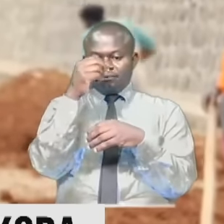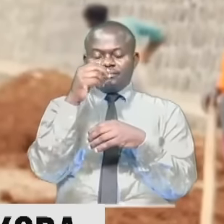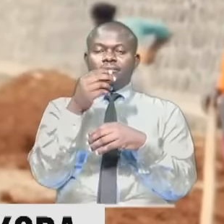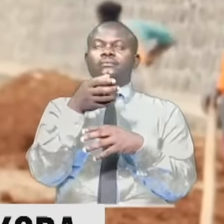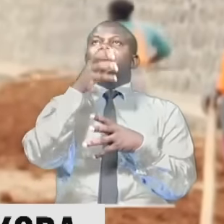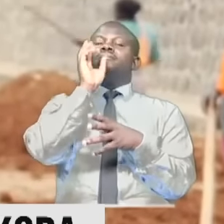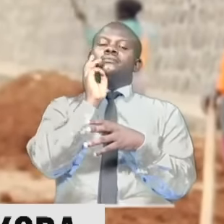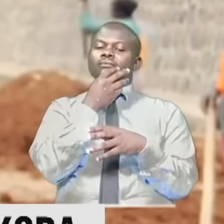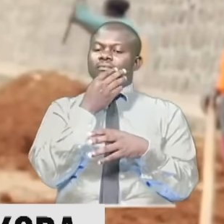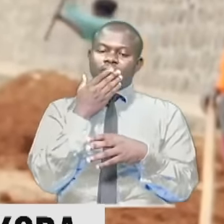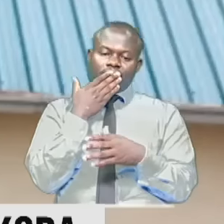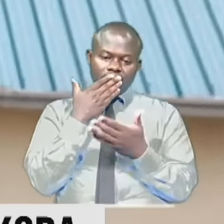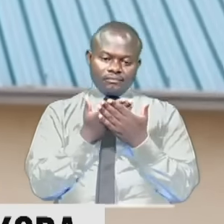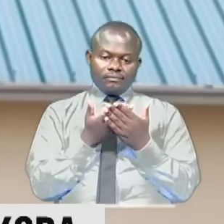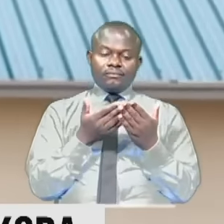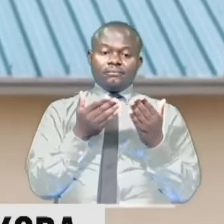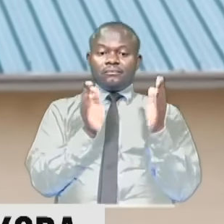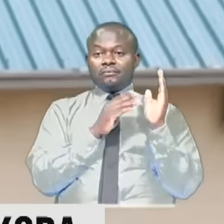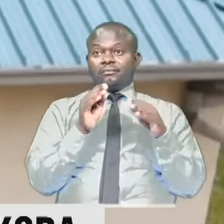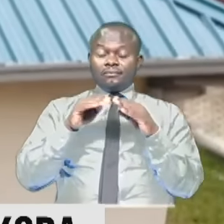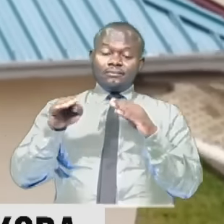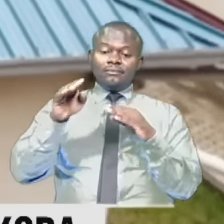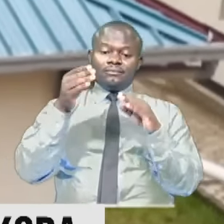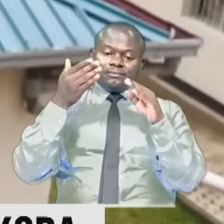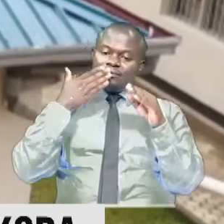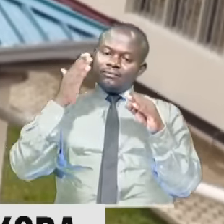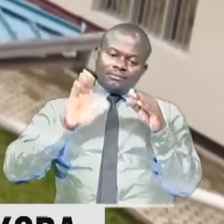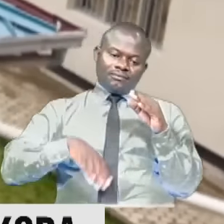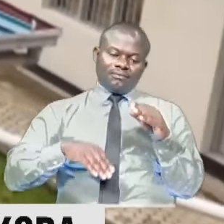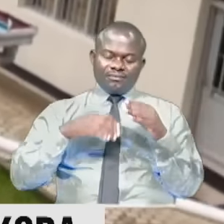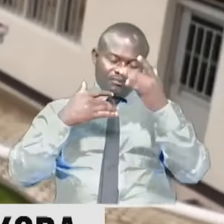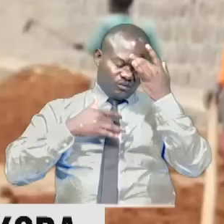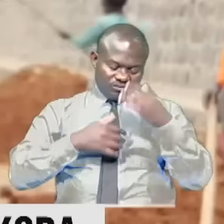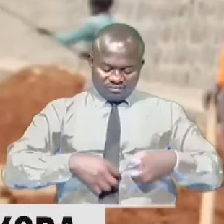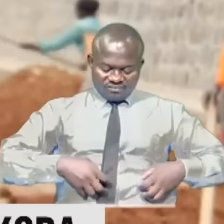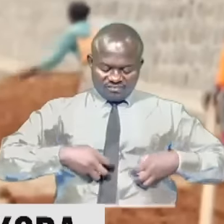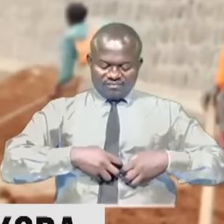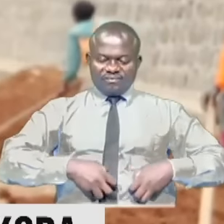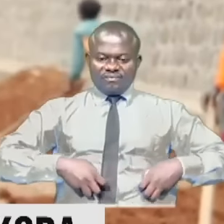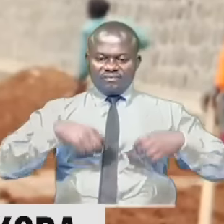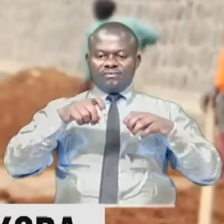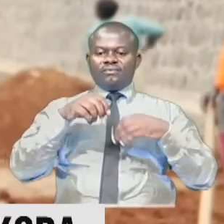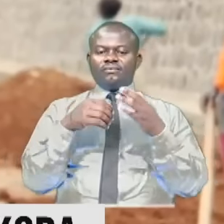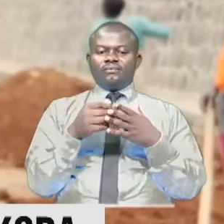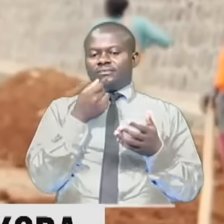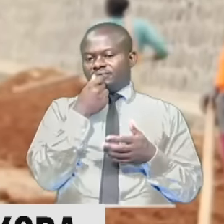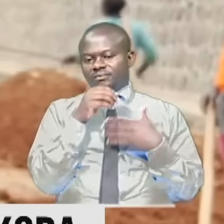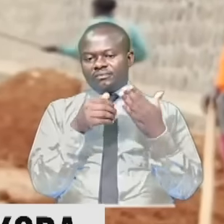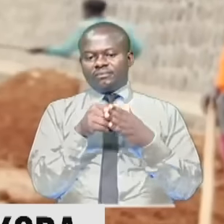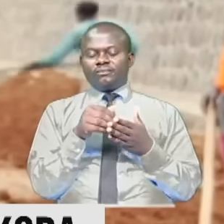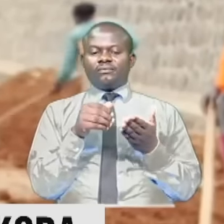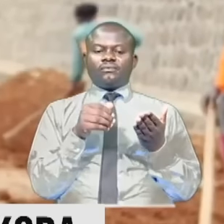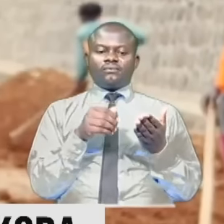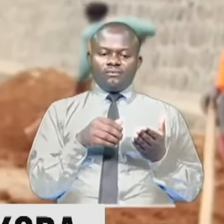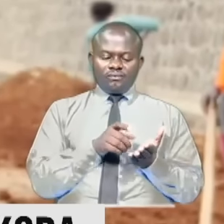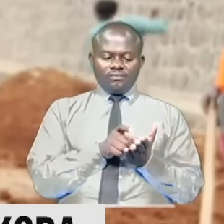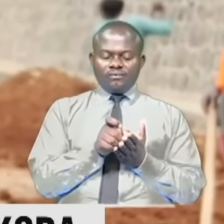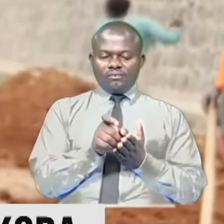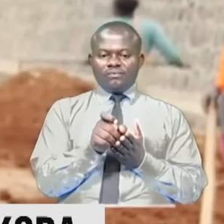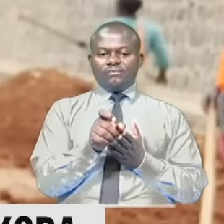amazi biroha yo mu gishanga ku ngezi ugasanga barwaye inzoka bagakenera iriya miti ya bilariziyoze